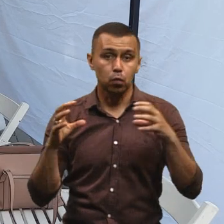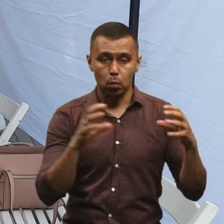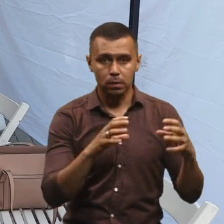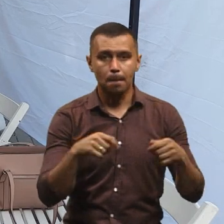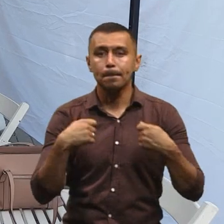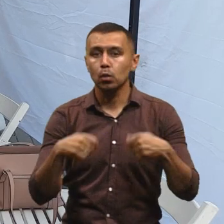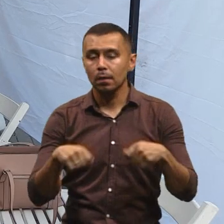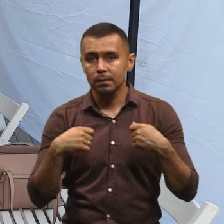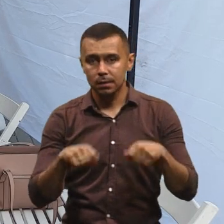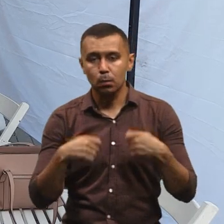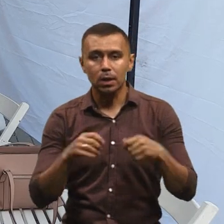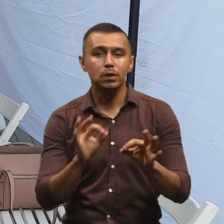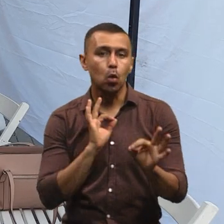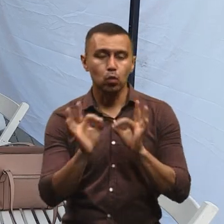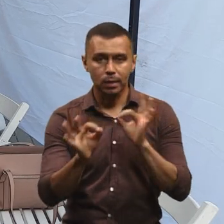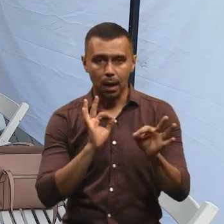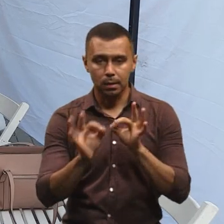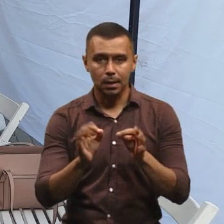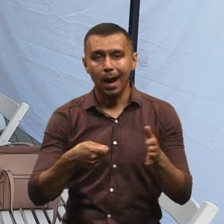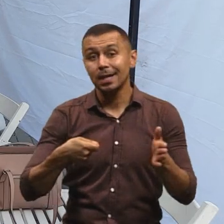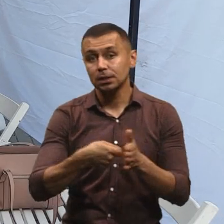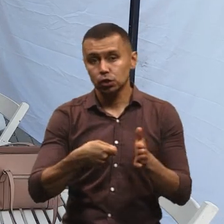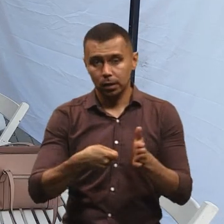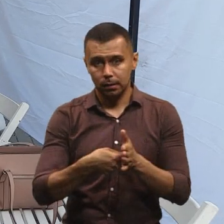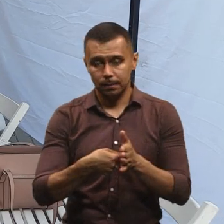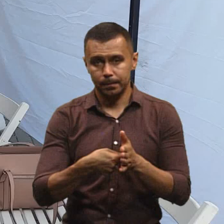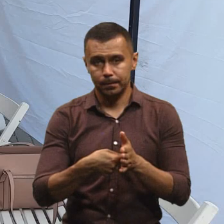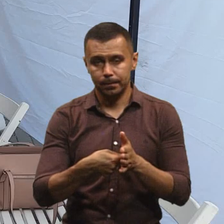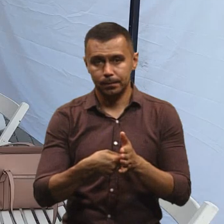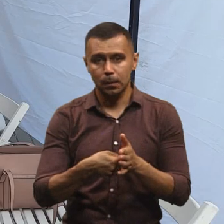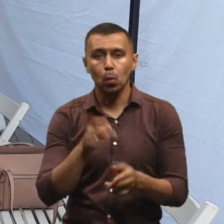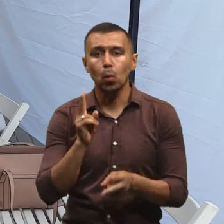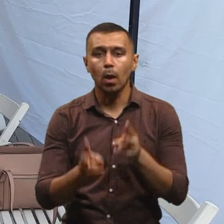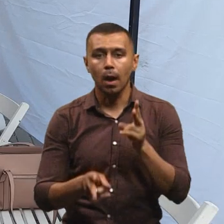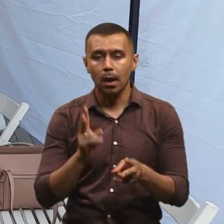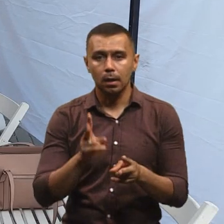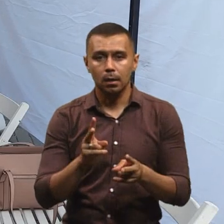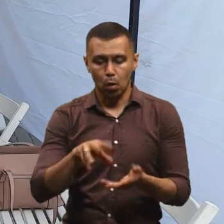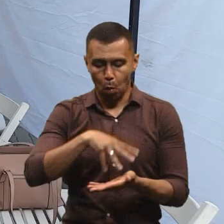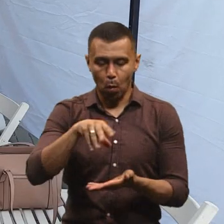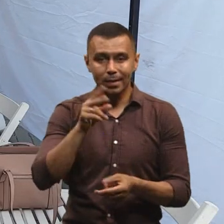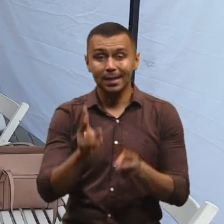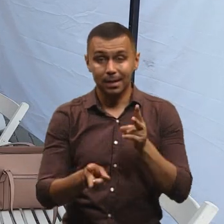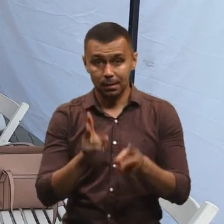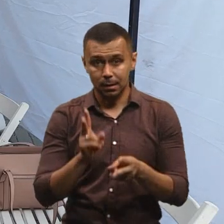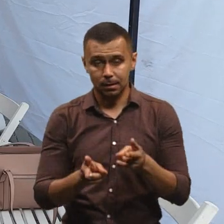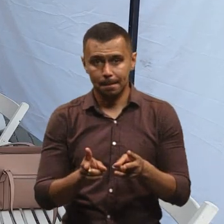продавці продавці-консультанти касири кухарі кондитери